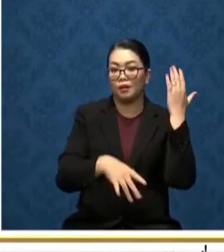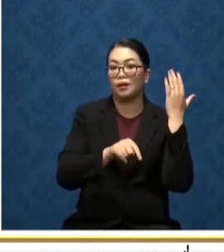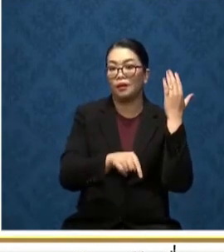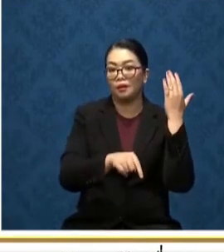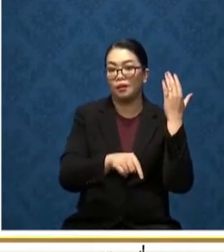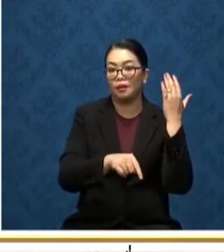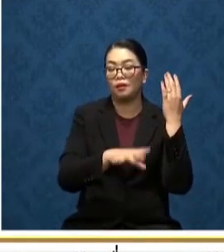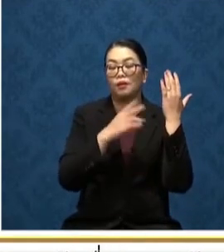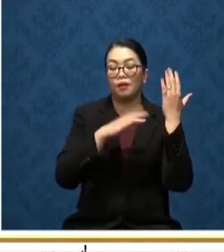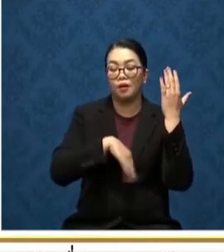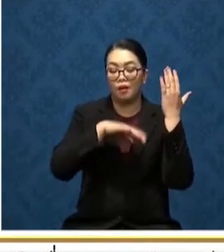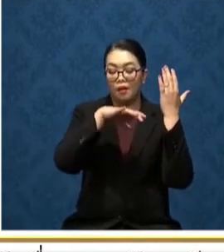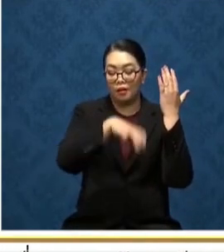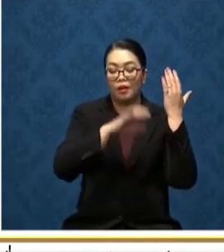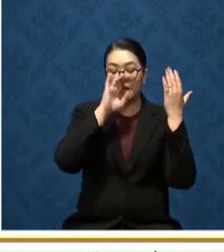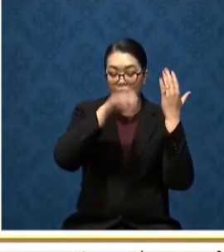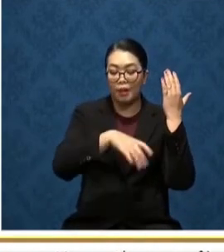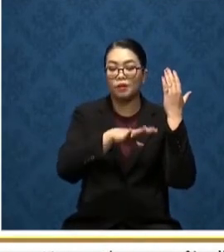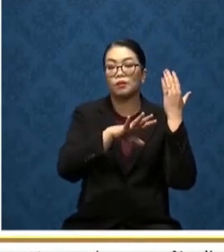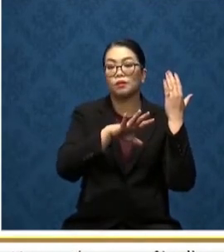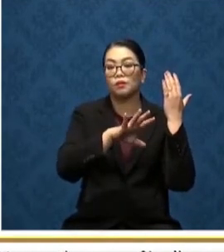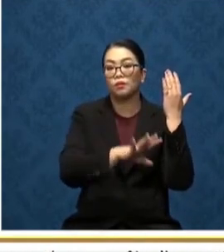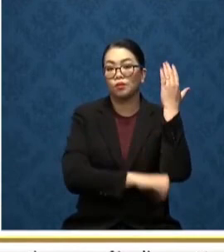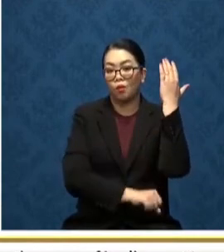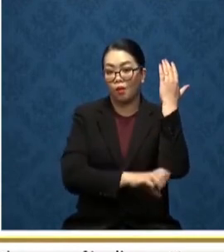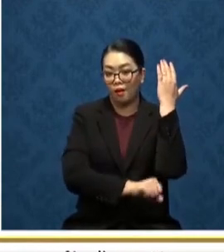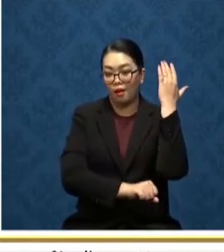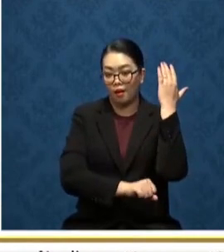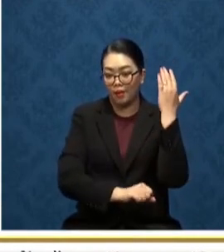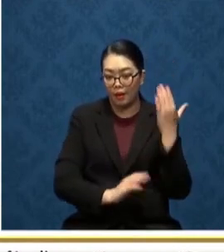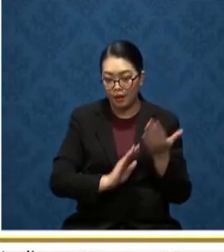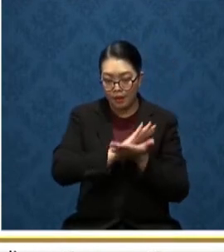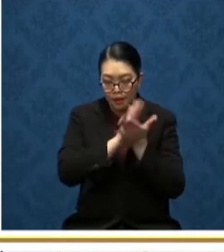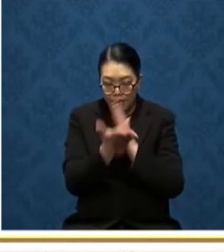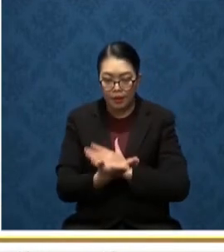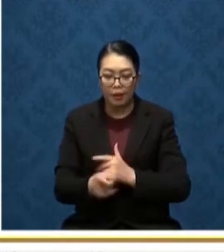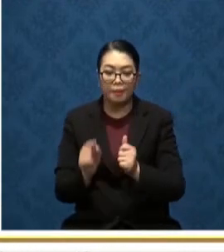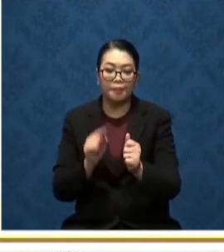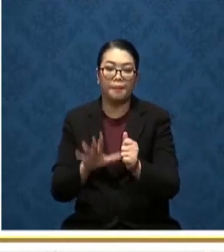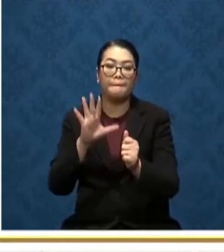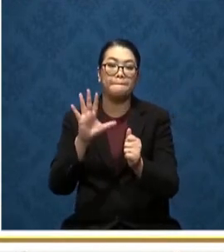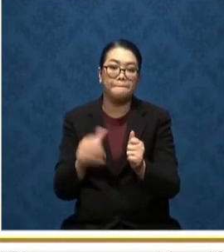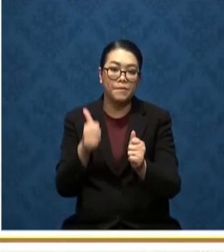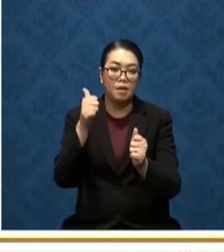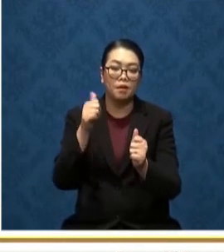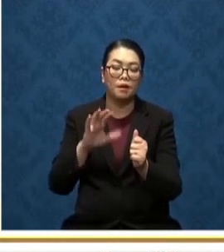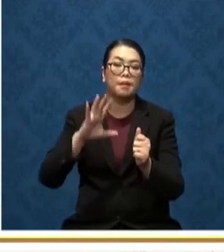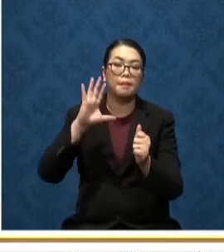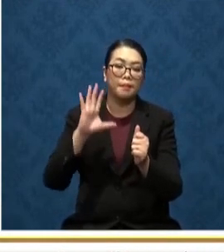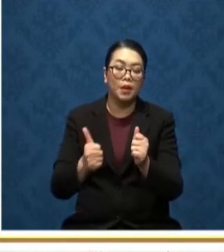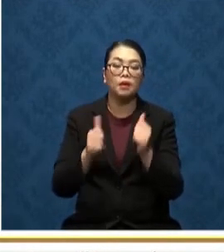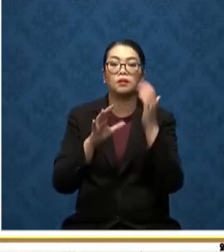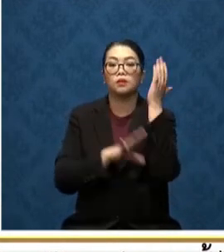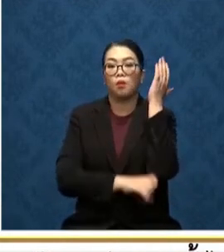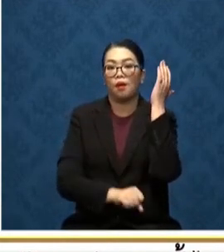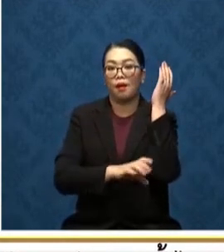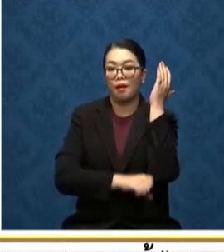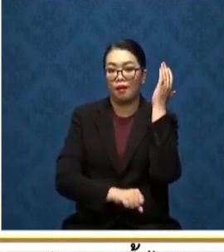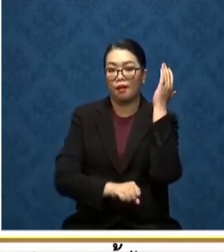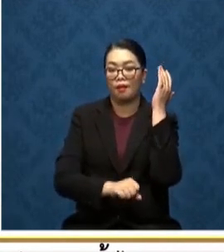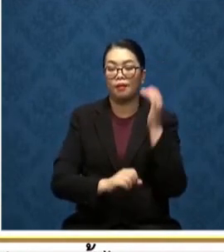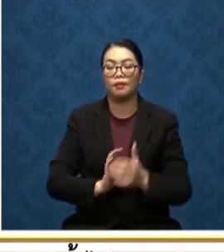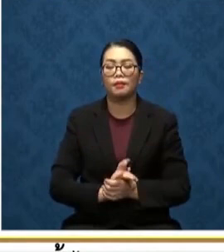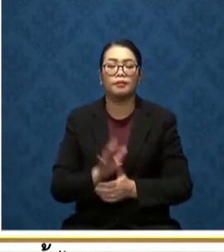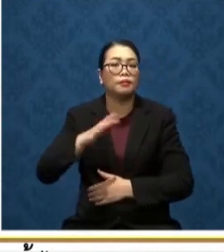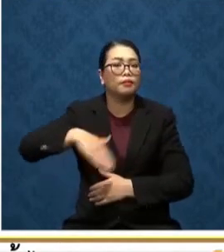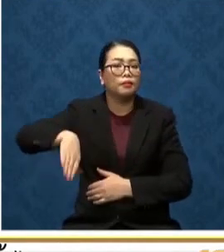็นโรงบันvic เมืองสงขลาครับย้ที่พวก